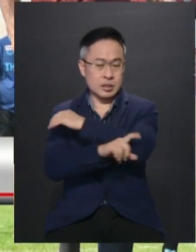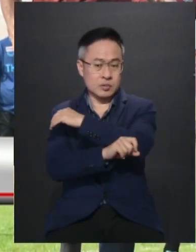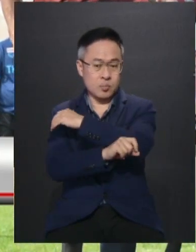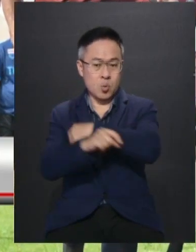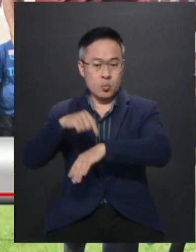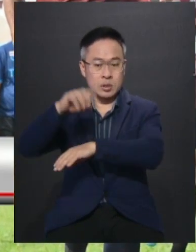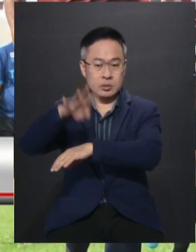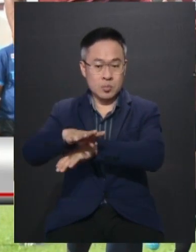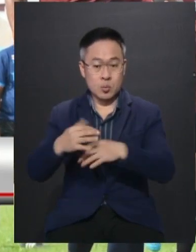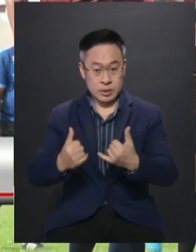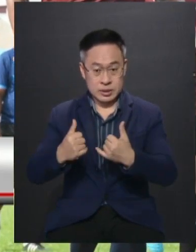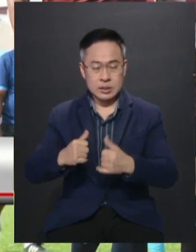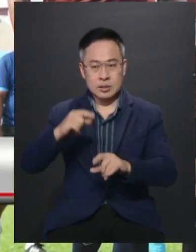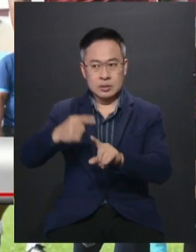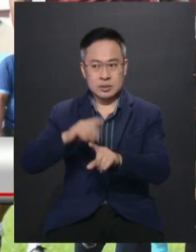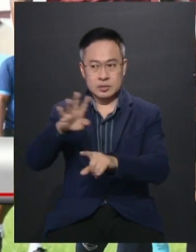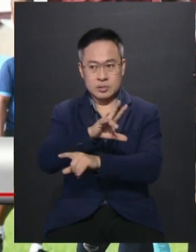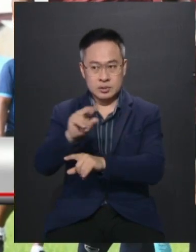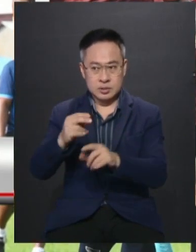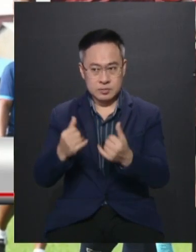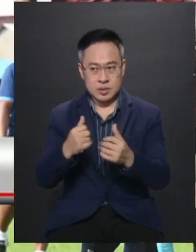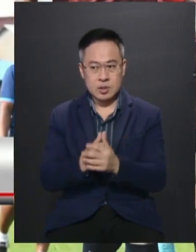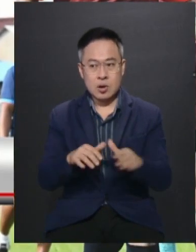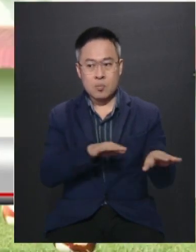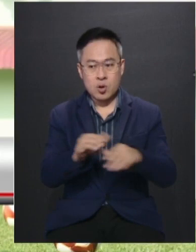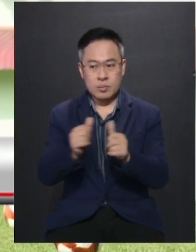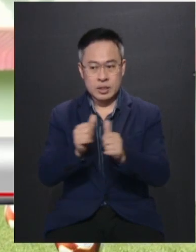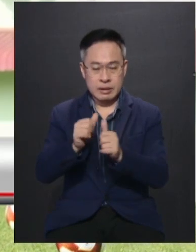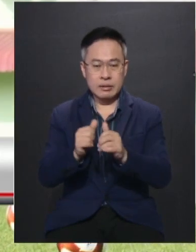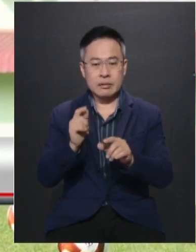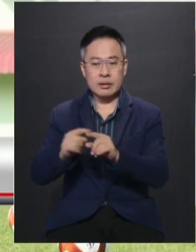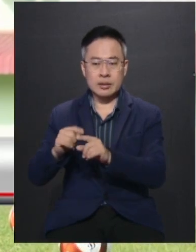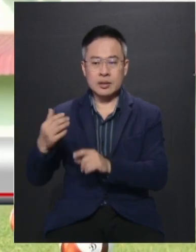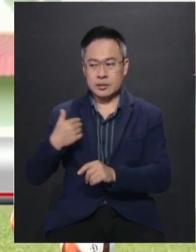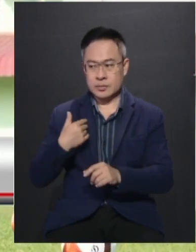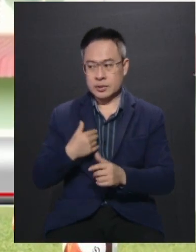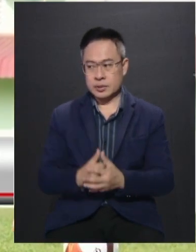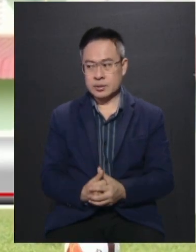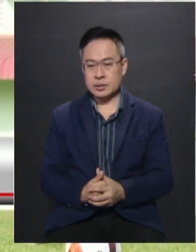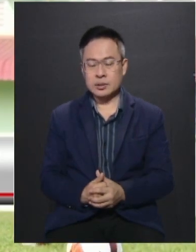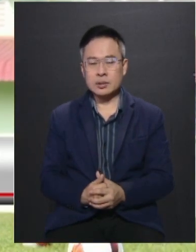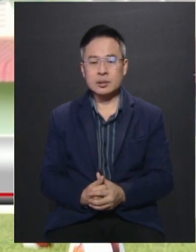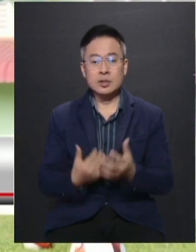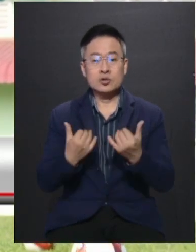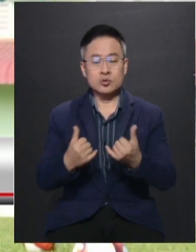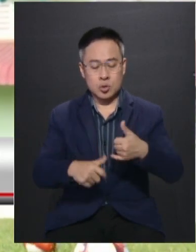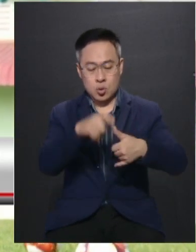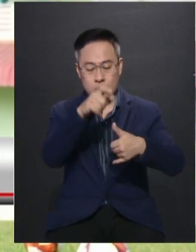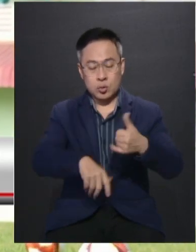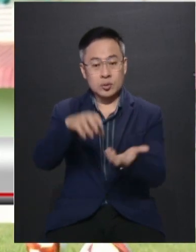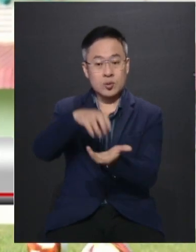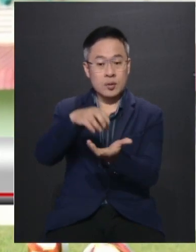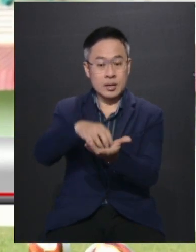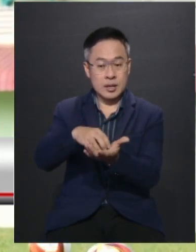วก็เน้นไปที่การใส่รายละเอียดเรื่องแท็กติกแล้วก็ลูกตั้งเตะต่างๆด้านของลีออนเจมส์กองกลางทีมชาติไท